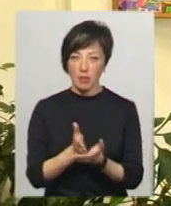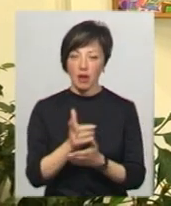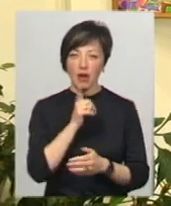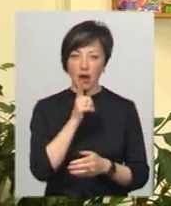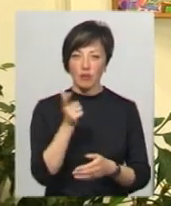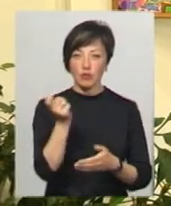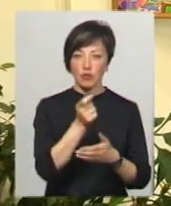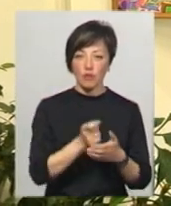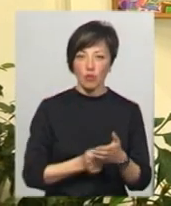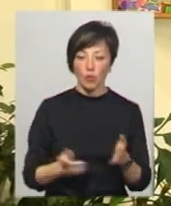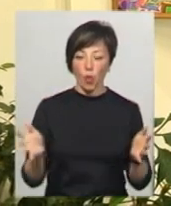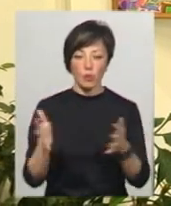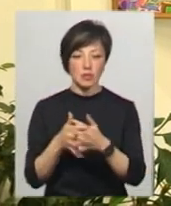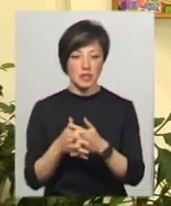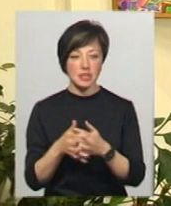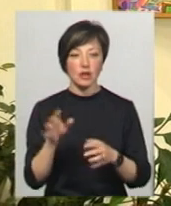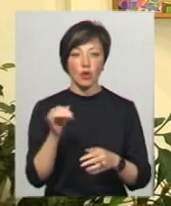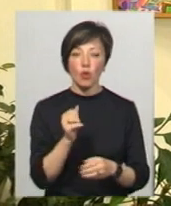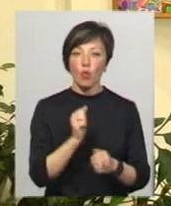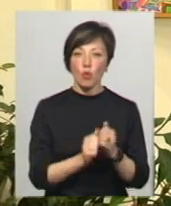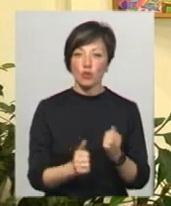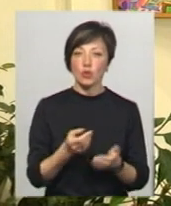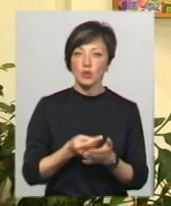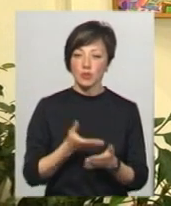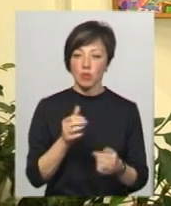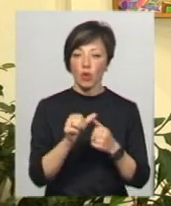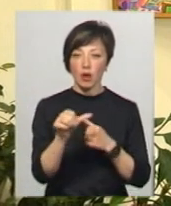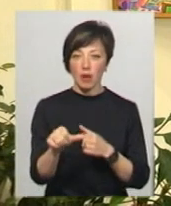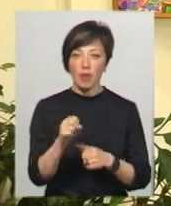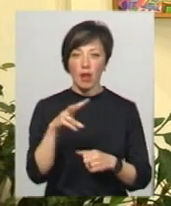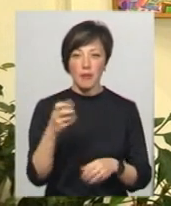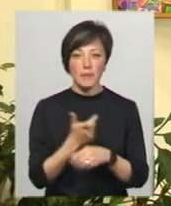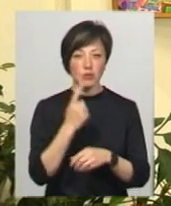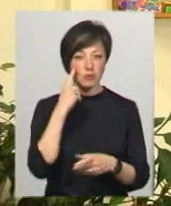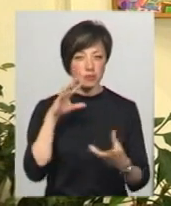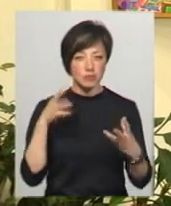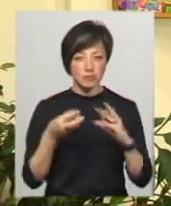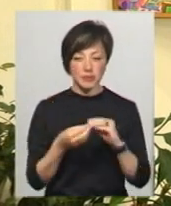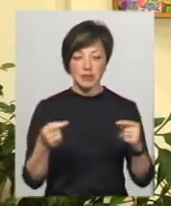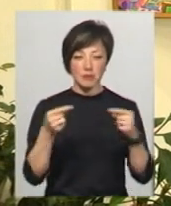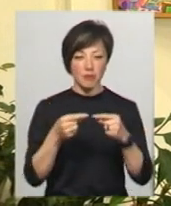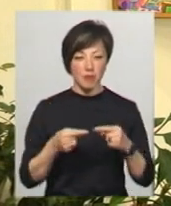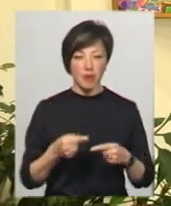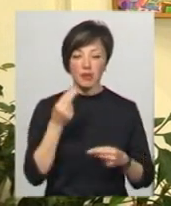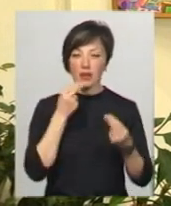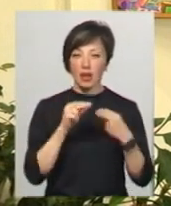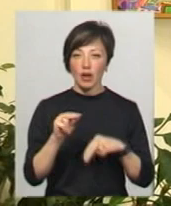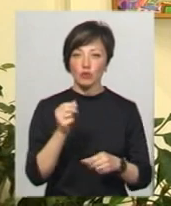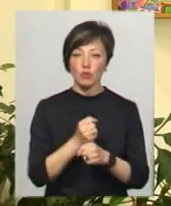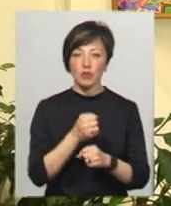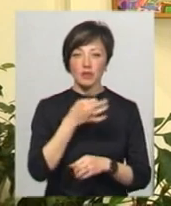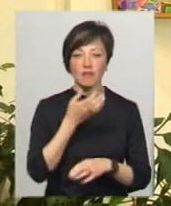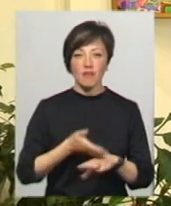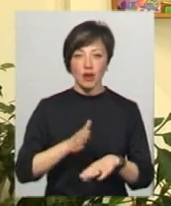графіка, живопис, композиція. Та хоч і кожен оцінював окремо, але більшість голосів співпала. Найгарніші роботи